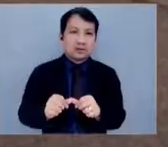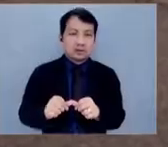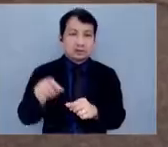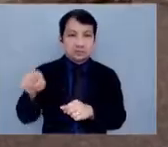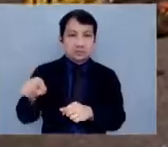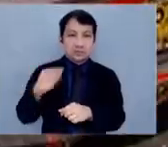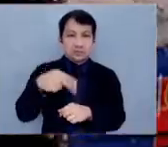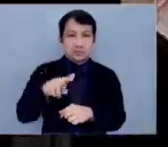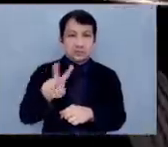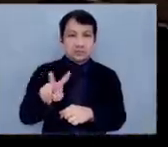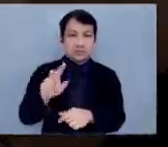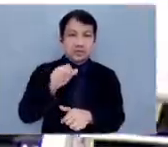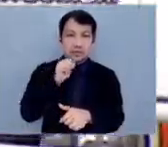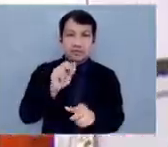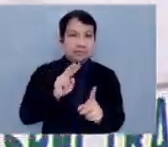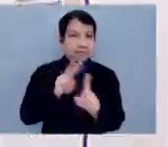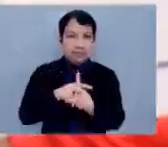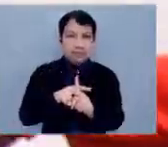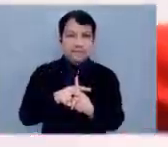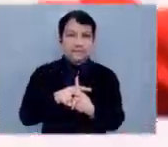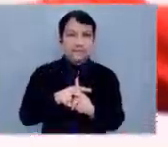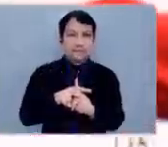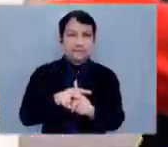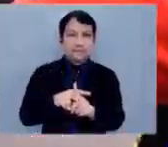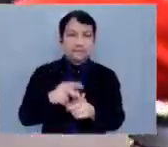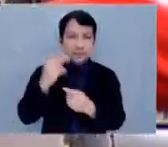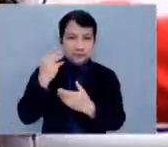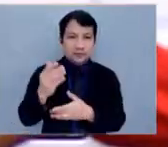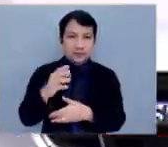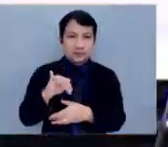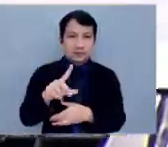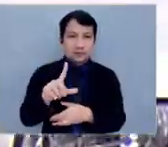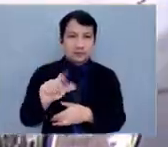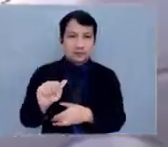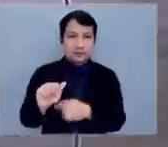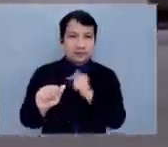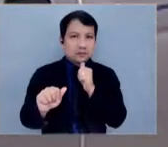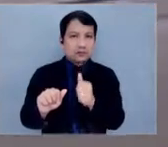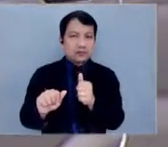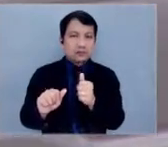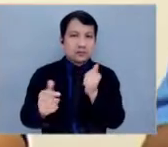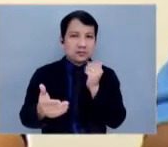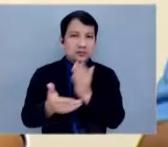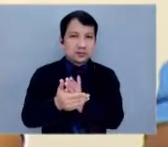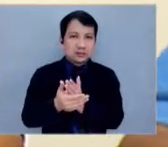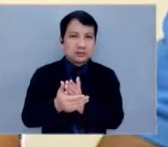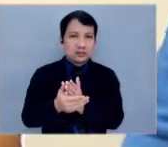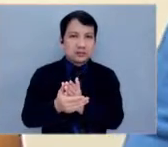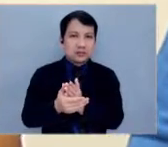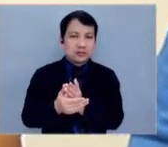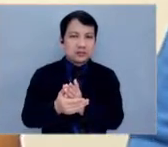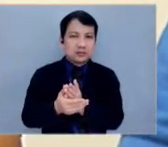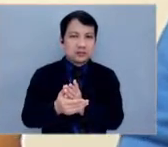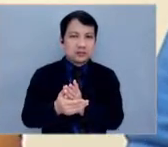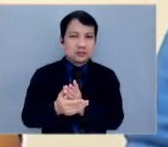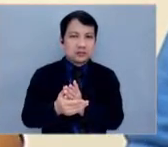na hindi pa nakapag-consolidate. Pero ayon sa manibela, di sila titigil sa pamamasada. Tatakbo at tatakbo kami